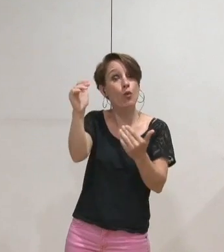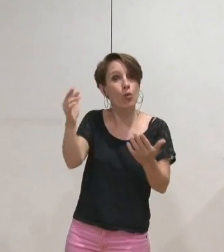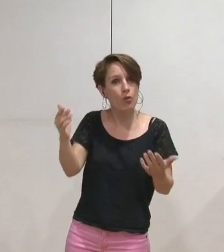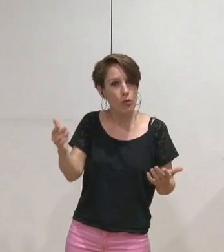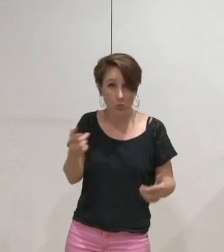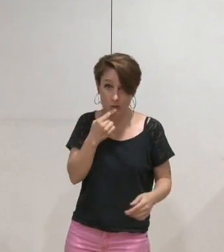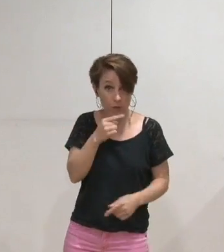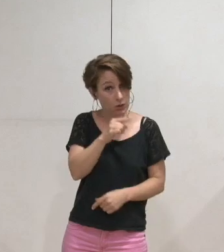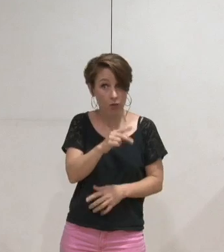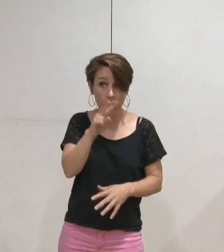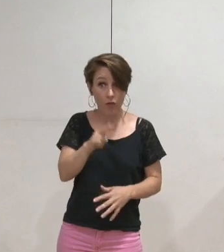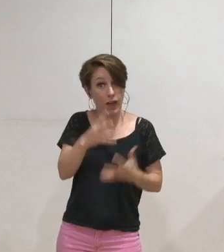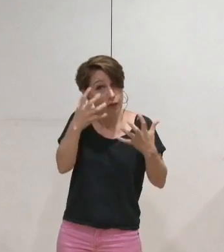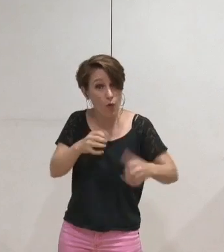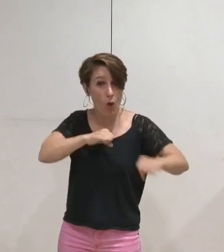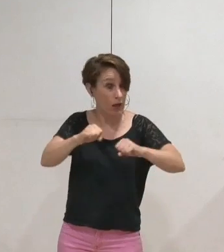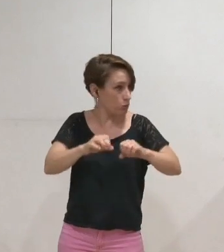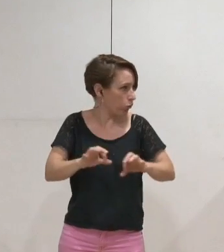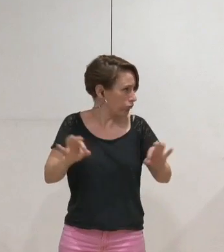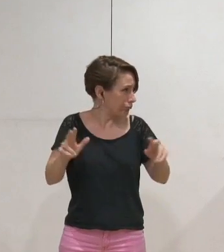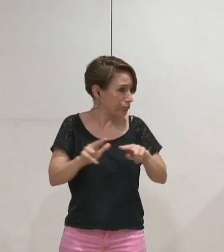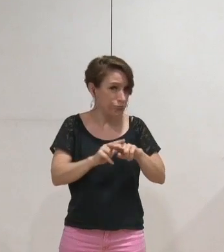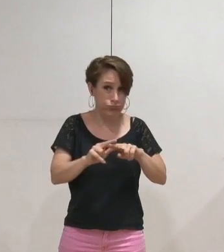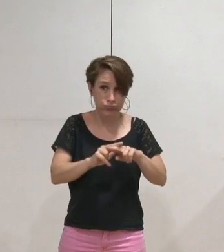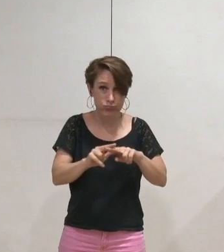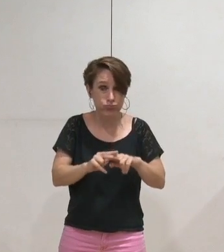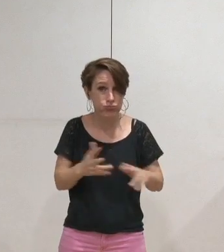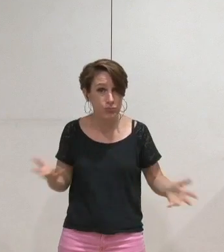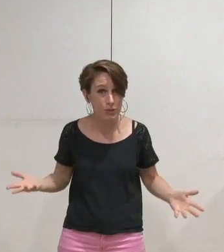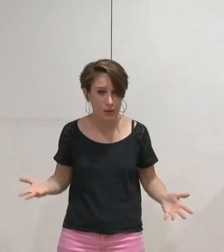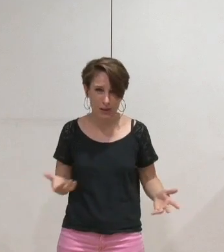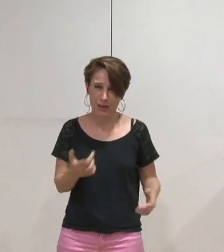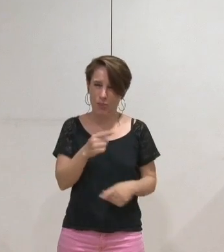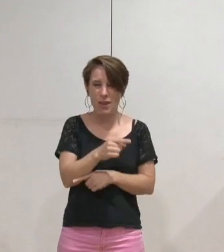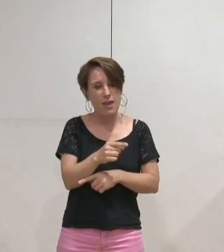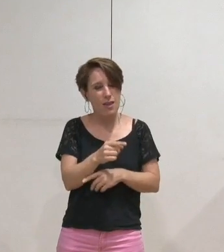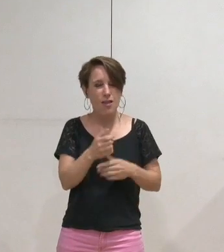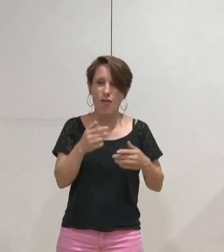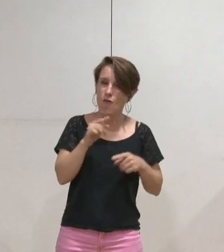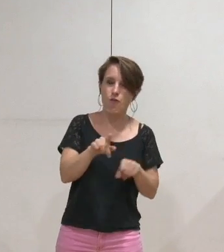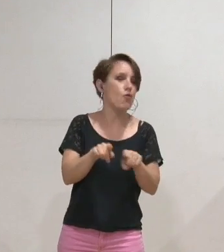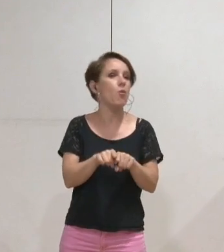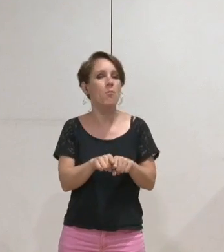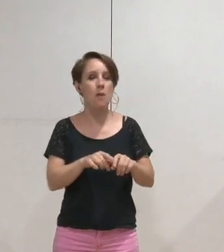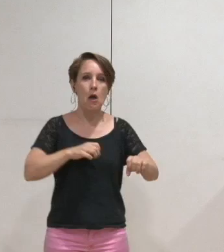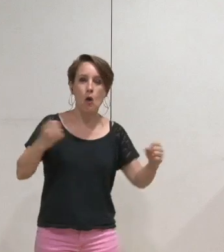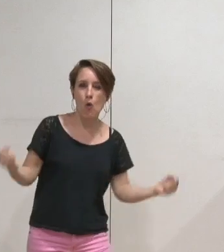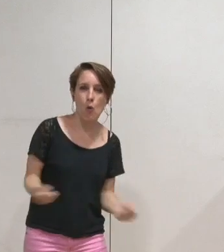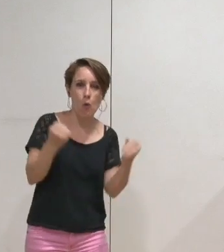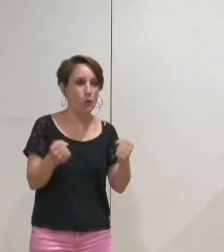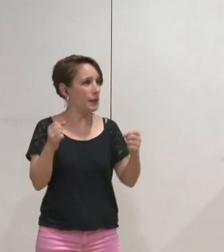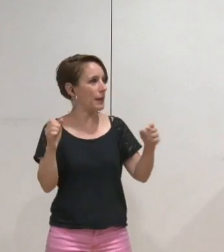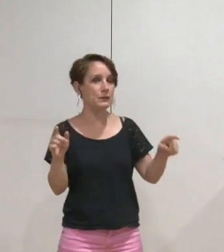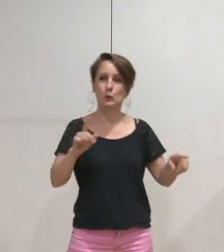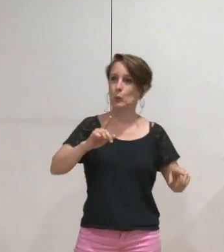mais aussi cette orchestration jusqu'à la nausée d'un ce qui reste d'abord et